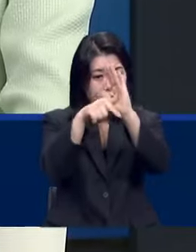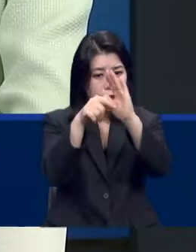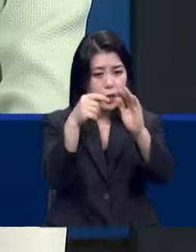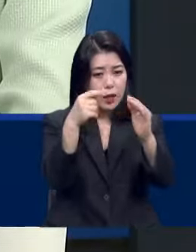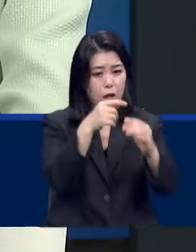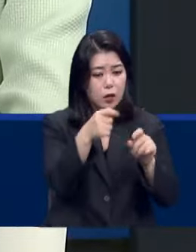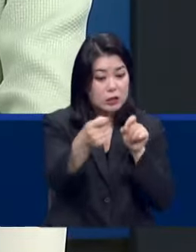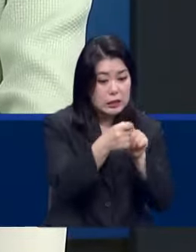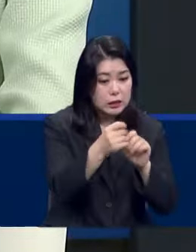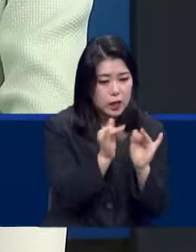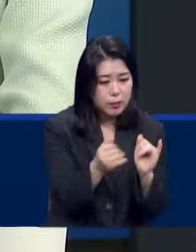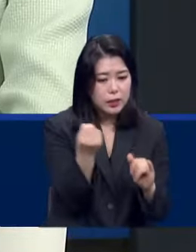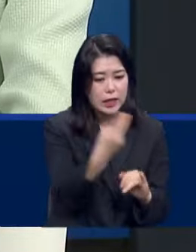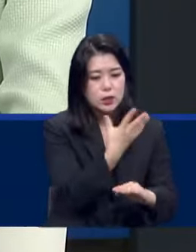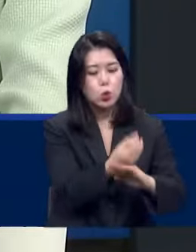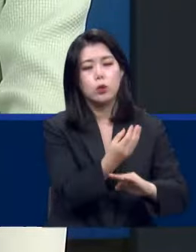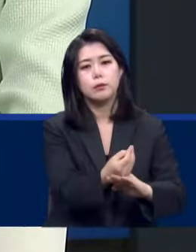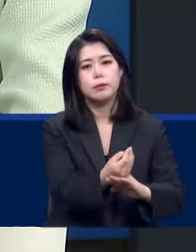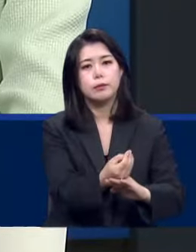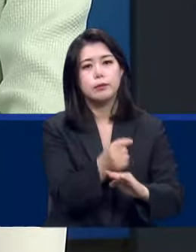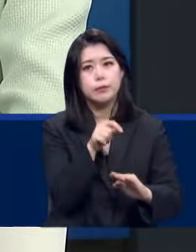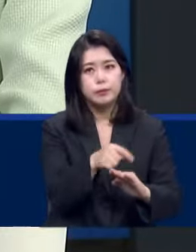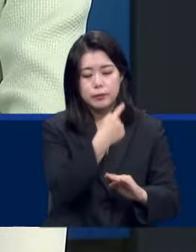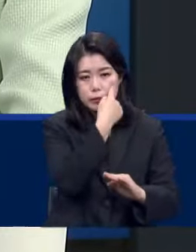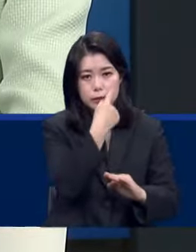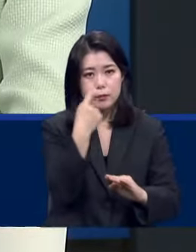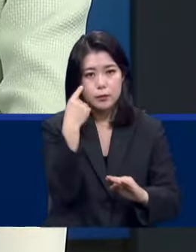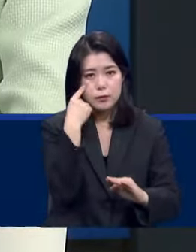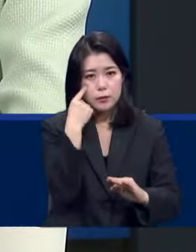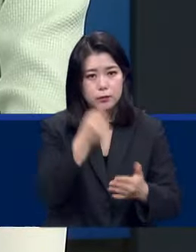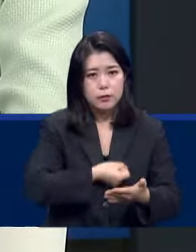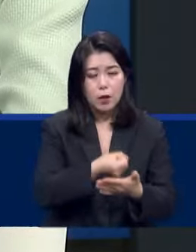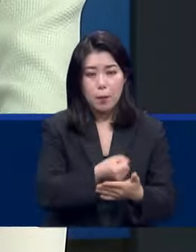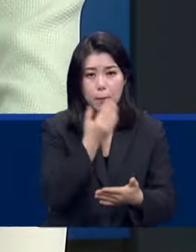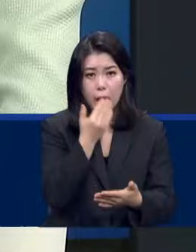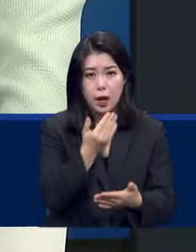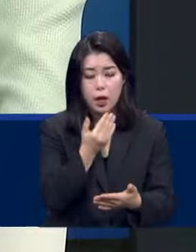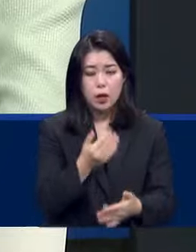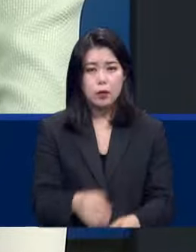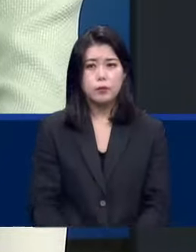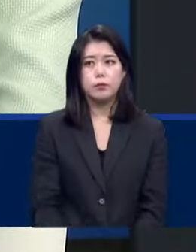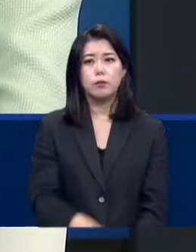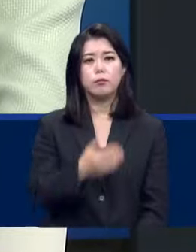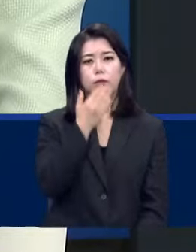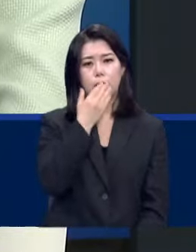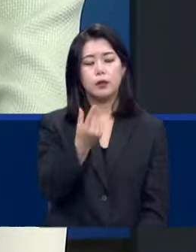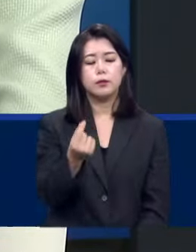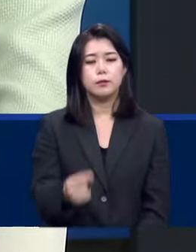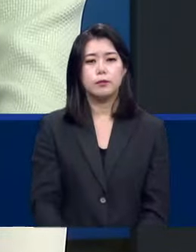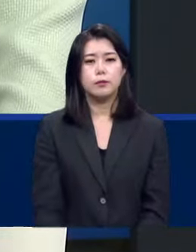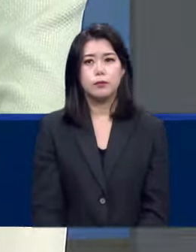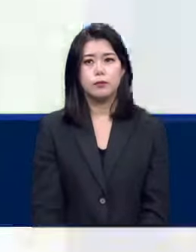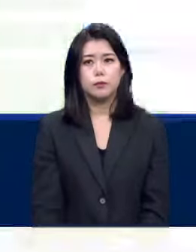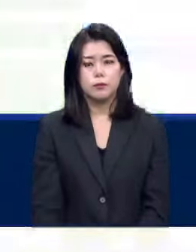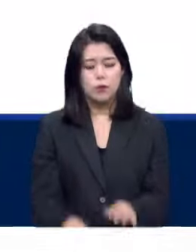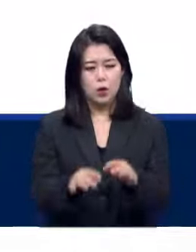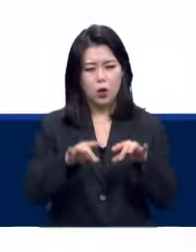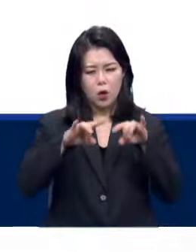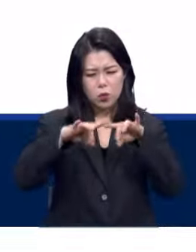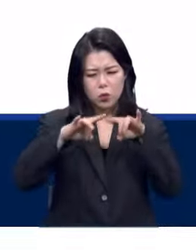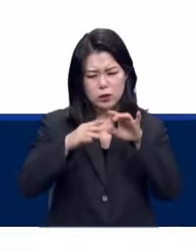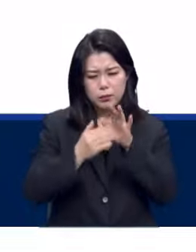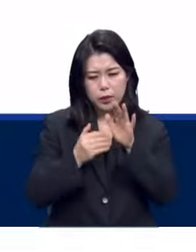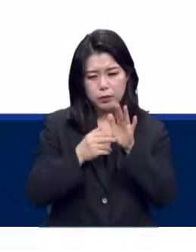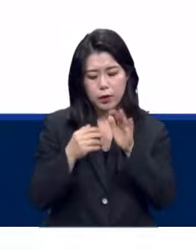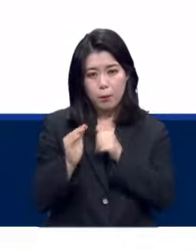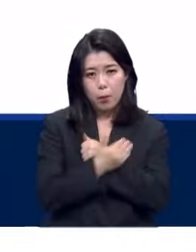사람이 다시 그걸 녹음을 하면 이거는 증거로 채택이 될 수 있는 겁니까 가능하다고 봐야 될 거 같아요 그냥 통신 비밀 보호법에